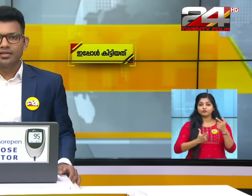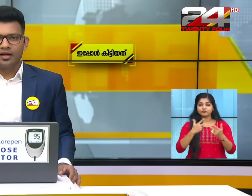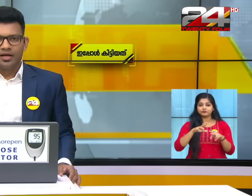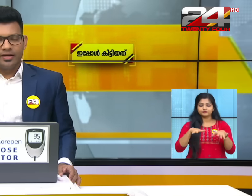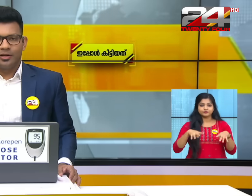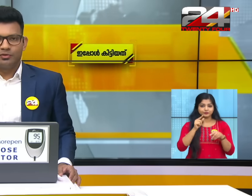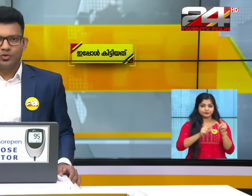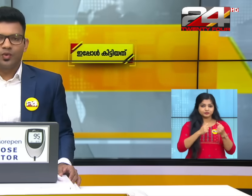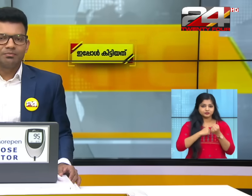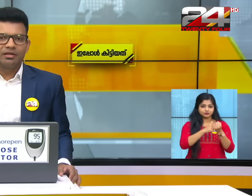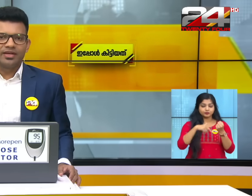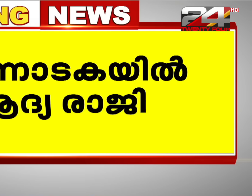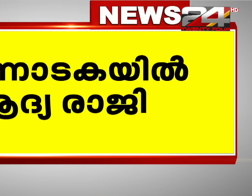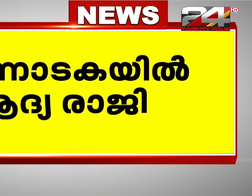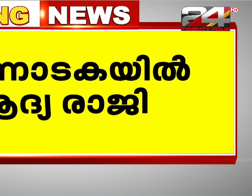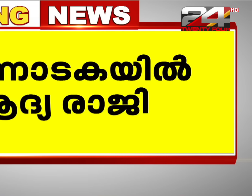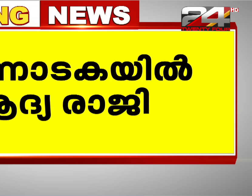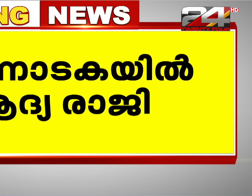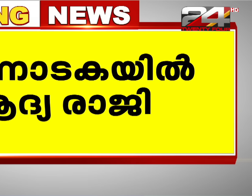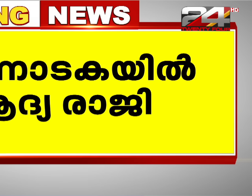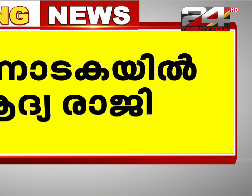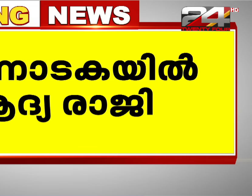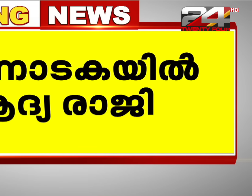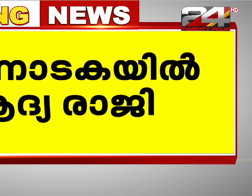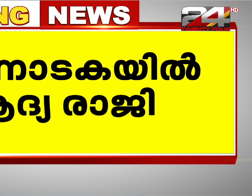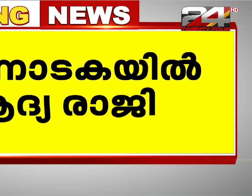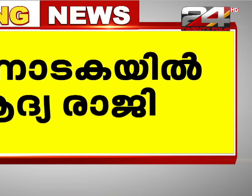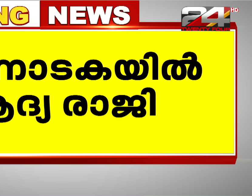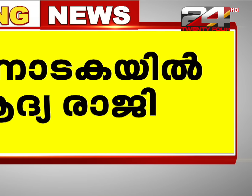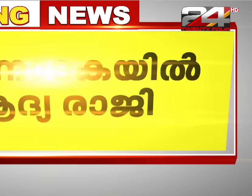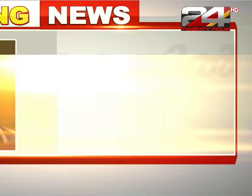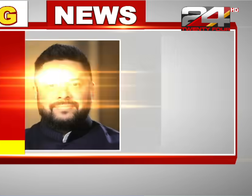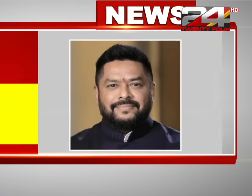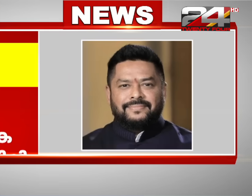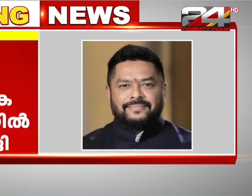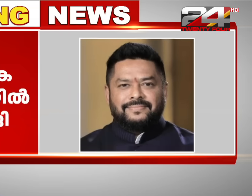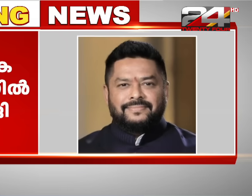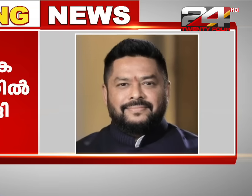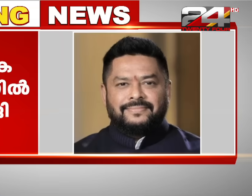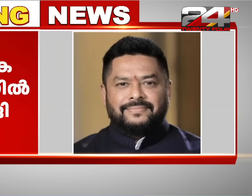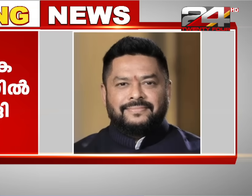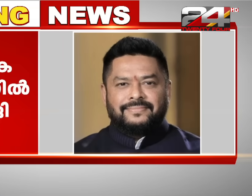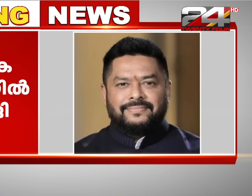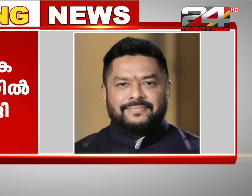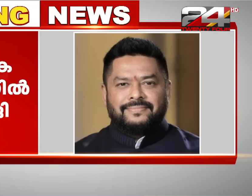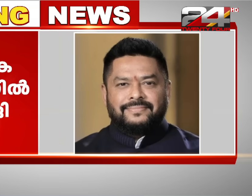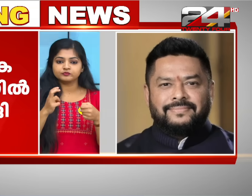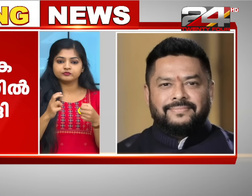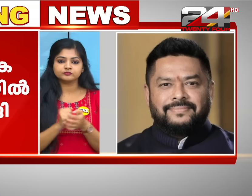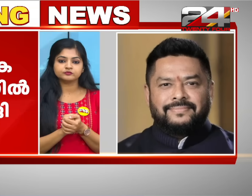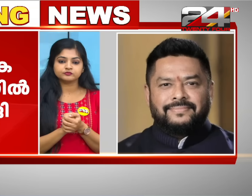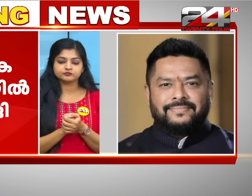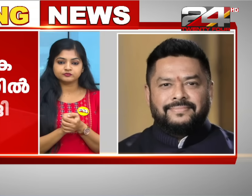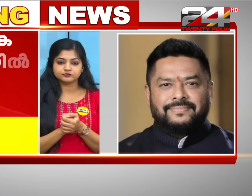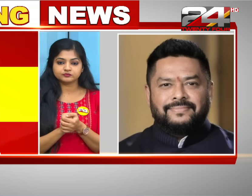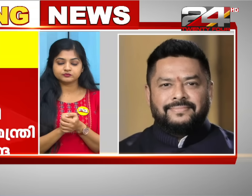നാഗേന്ദ്ര രാജിവെച്ചു വാത്മീയ വികസന കോർപ്പറേഷനിലെ സാമ്പത്തിക ക്രമക്കേട് ആരപണത്തിലാണ് രാജി 85 കോടിയിലധികം രൂപയുടെ ക്രമക്കേട് നടന്നു എന്നാണ്